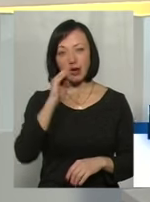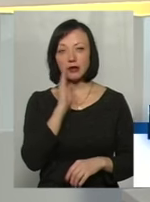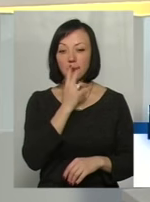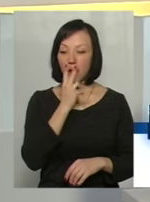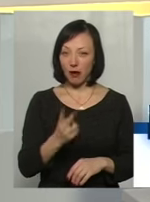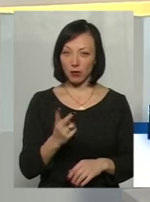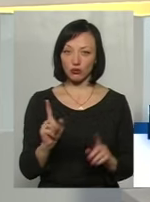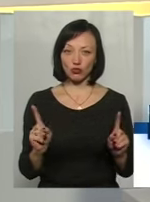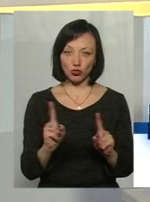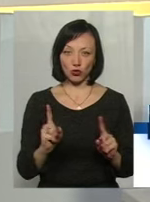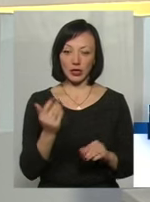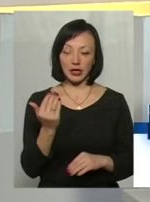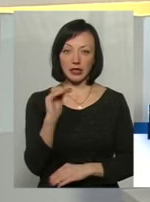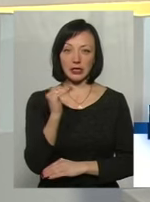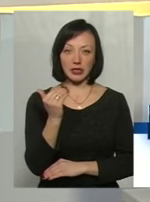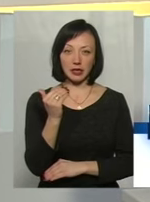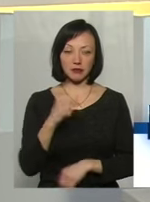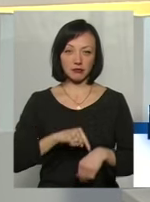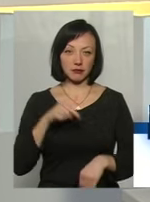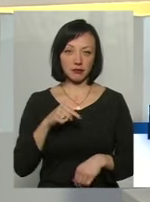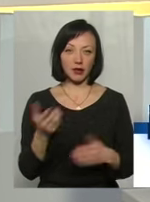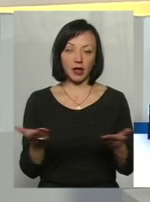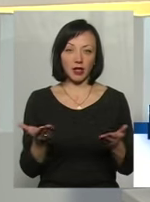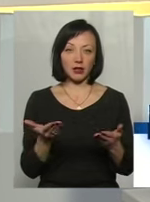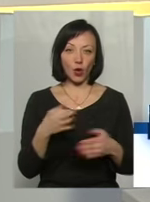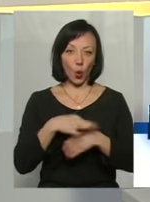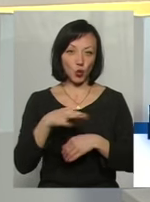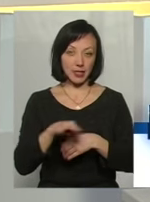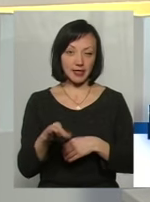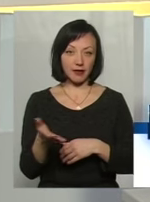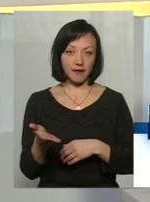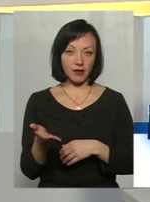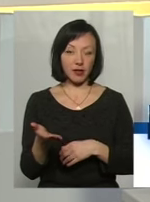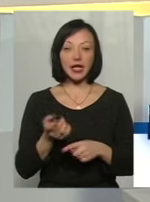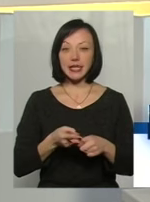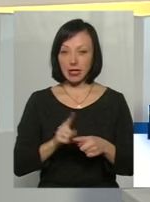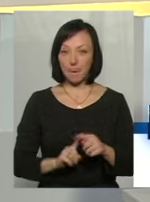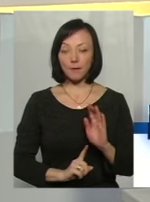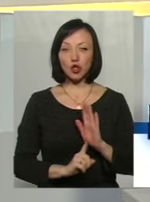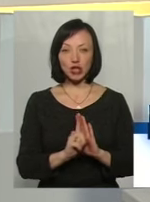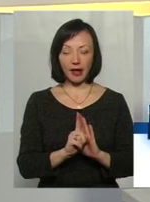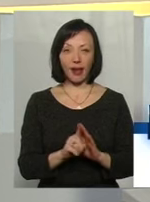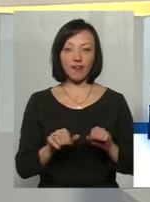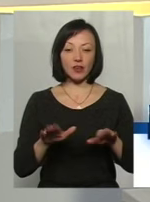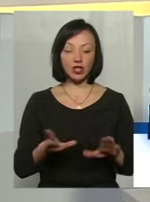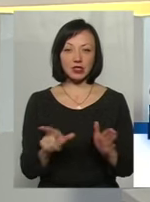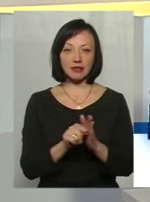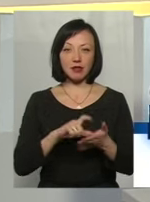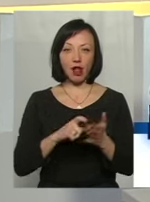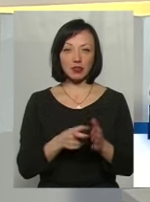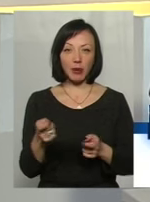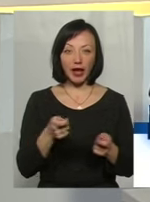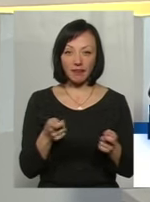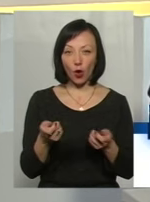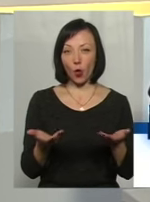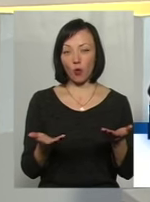що їх дитина зазнає там якихось утисків, да, то це починається вирішуватись з класним керівником. Якщо